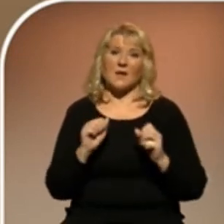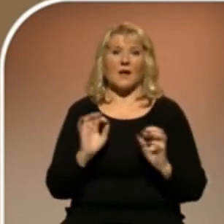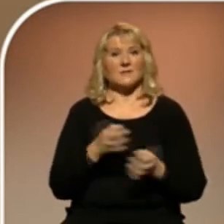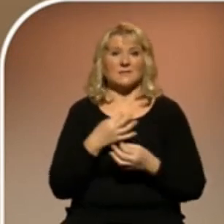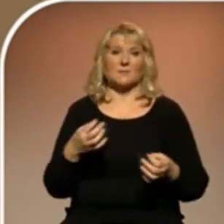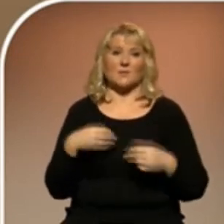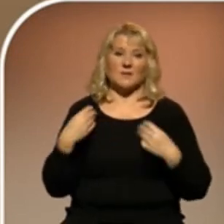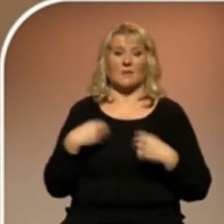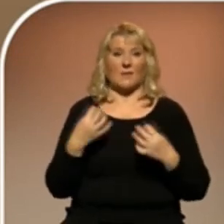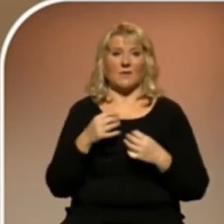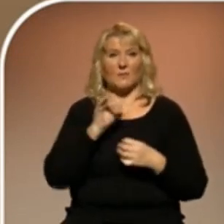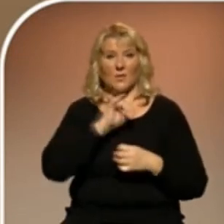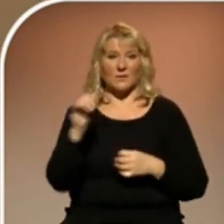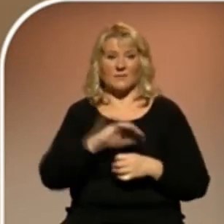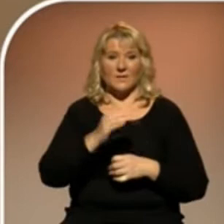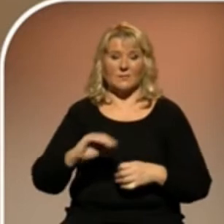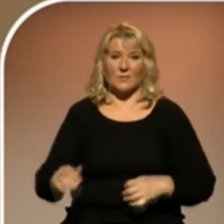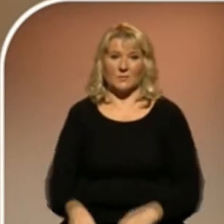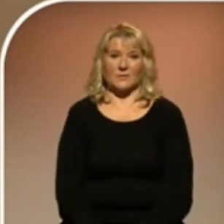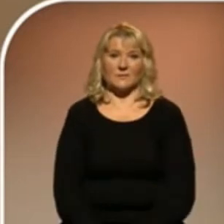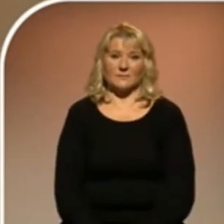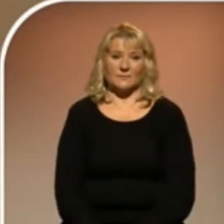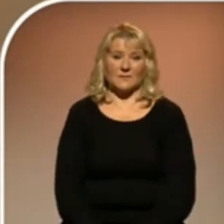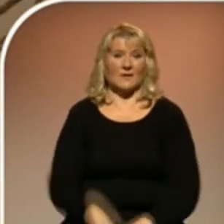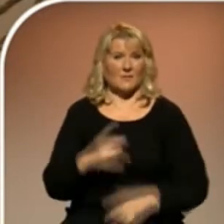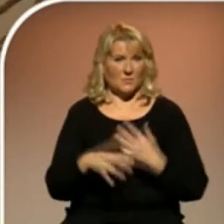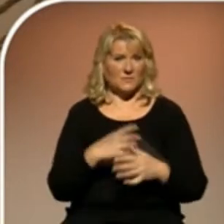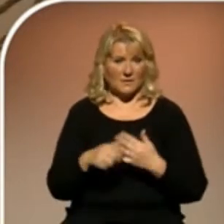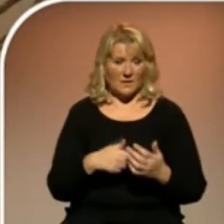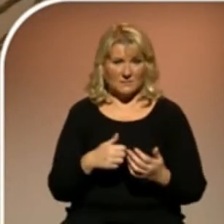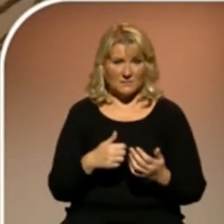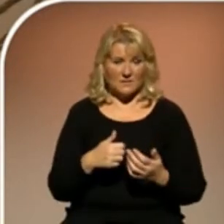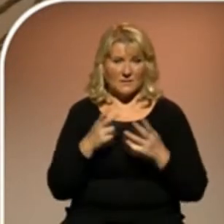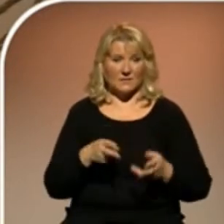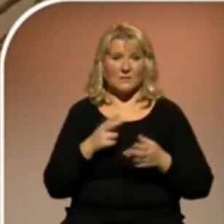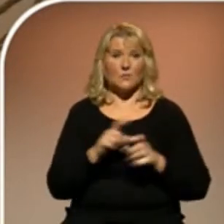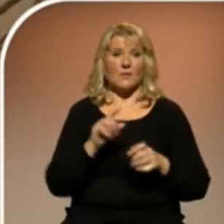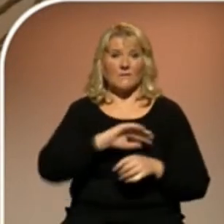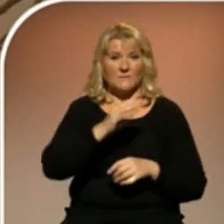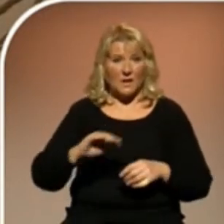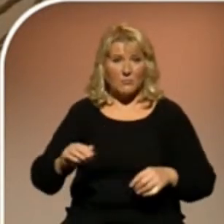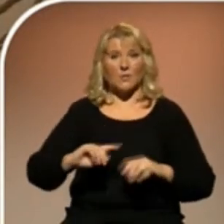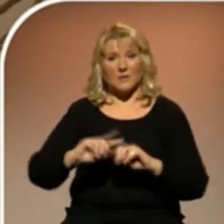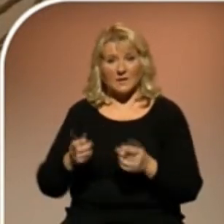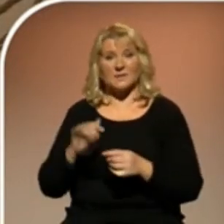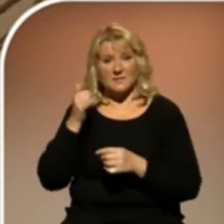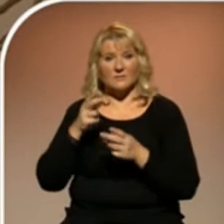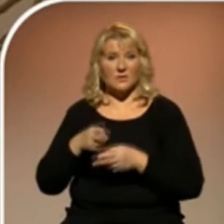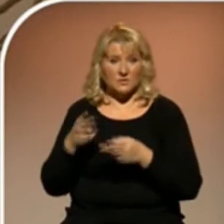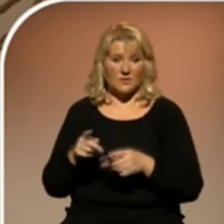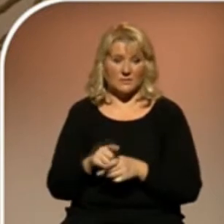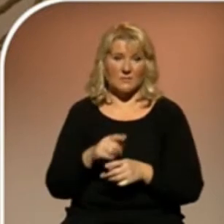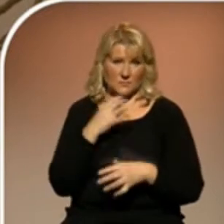bude se něco dít, jedeme, jasně. Je to náročné, protože vy nemáte jenom velbloudy, vy se staráte ještě asi o další nějaká zvířata. Je